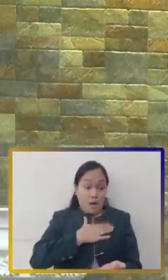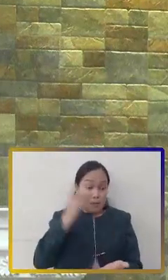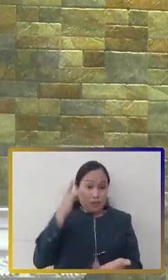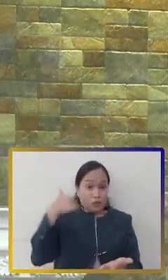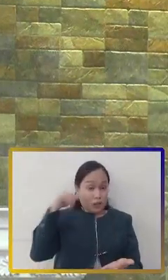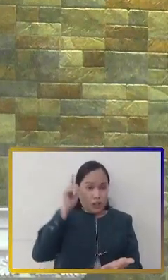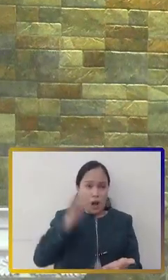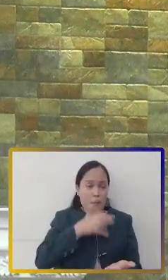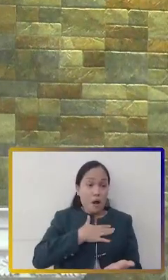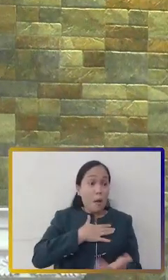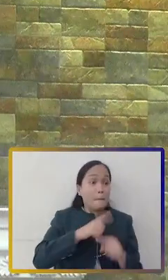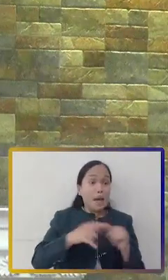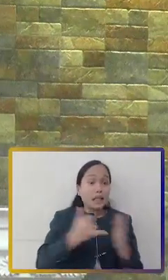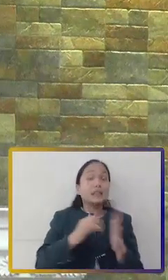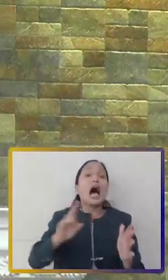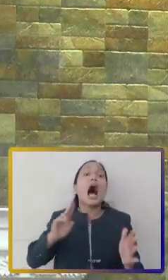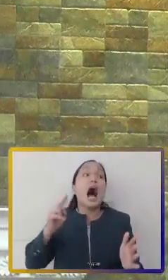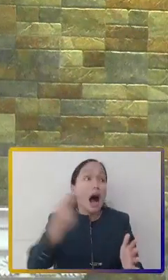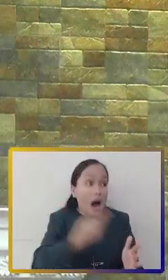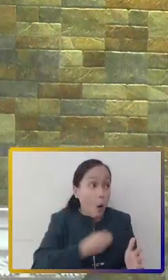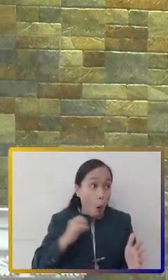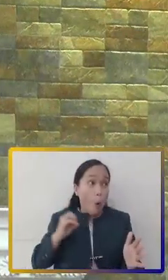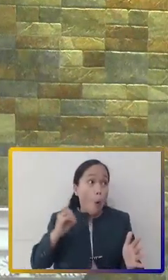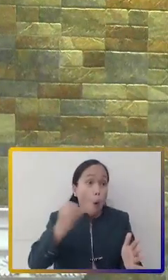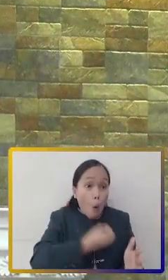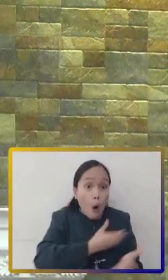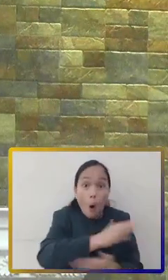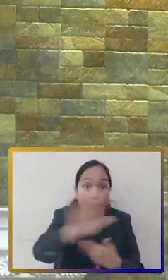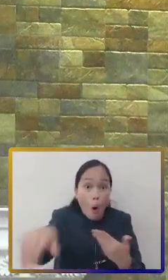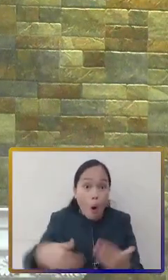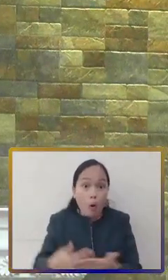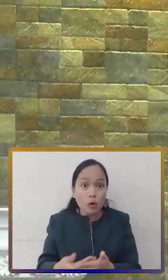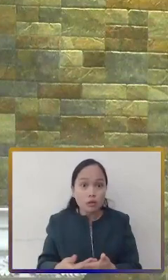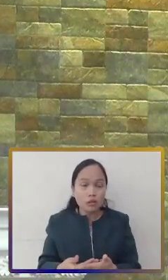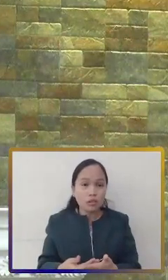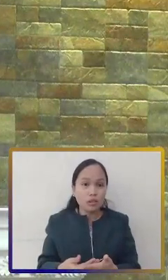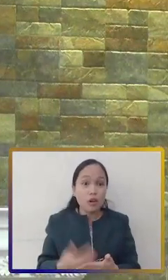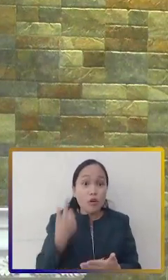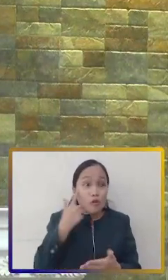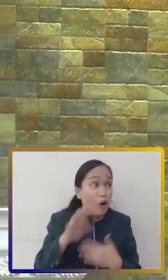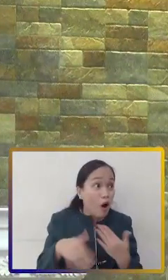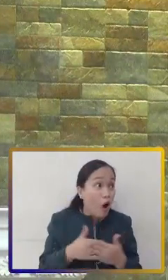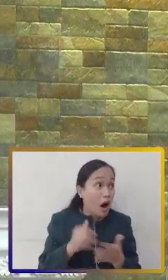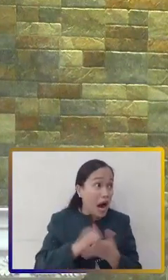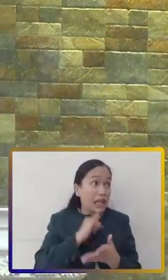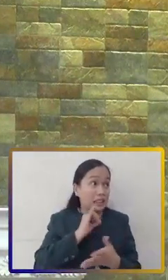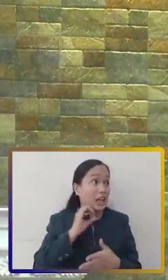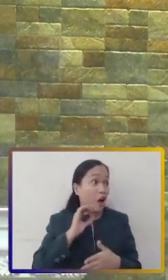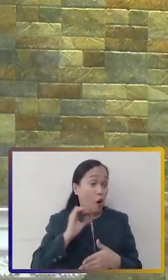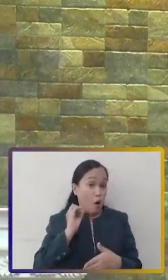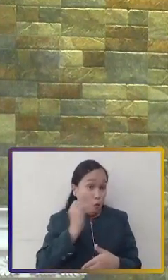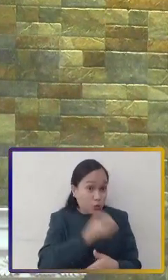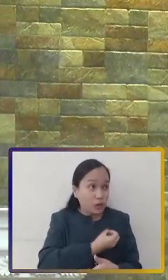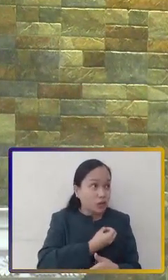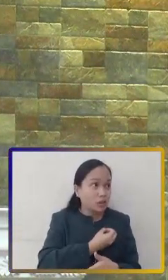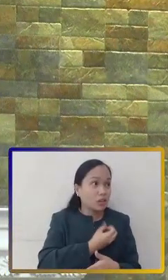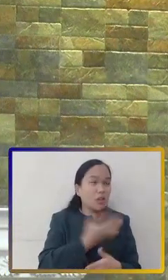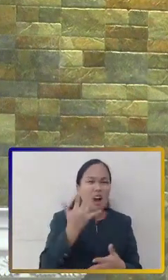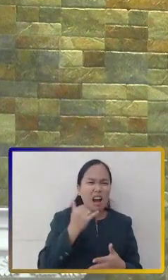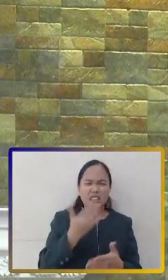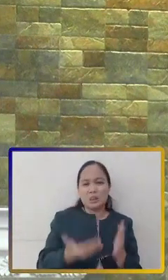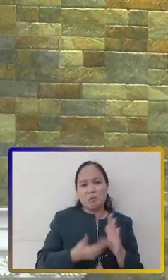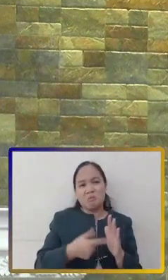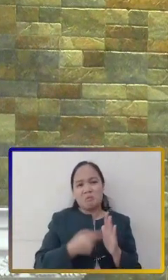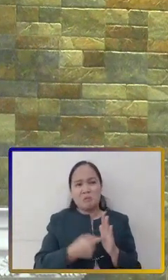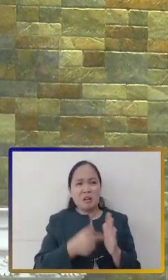po yun. Tingnan nyo ngayon, sir, wala nag-amen. Hindi ko alam kung guilty kayo kasi hindi kayo nagbibigay ng